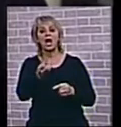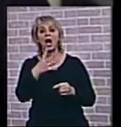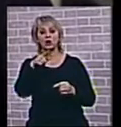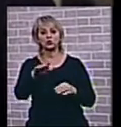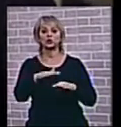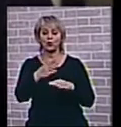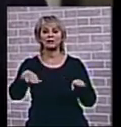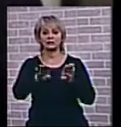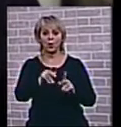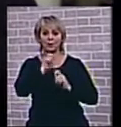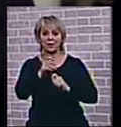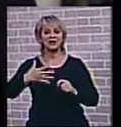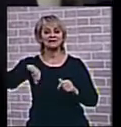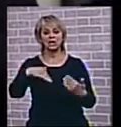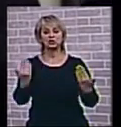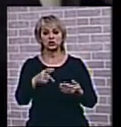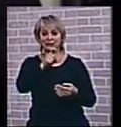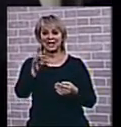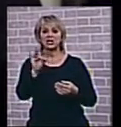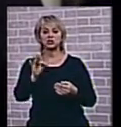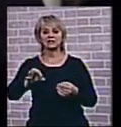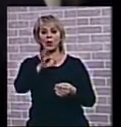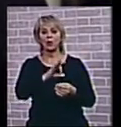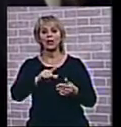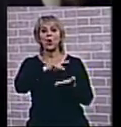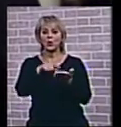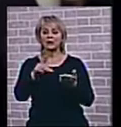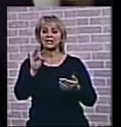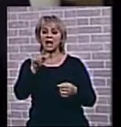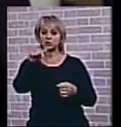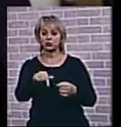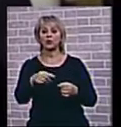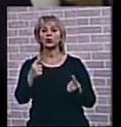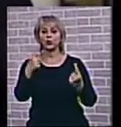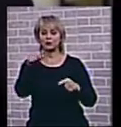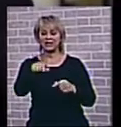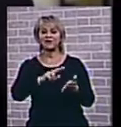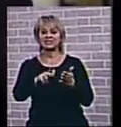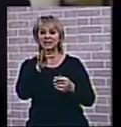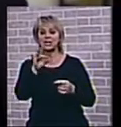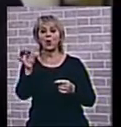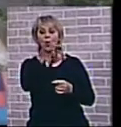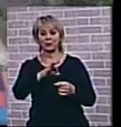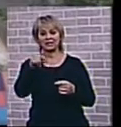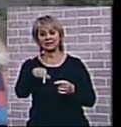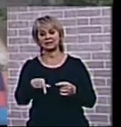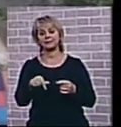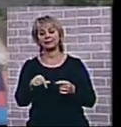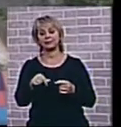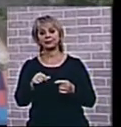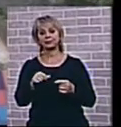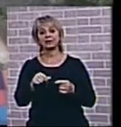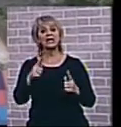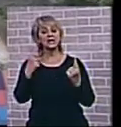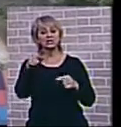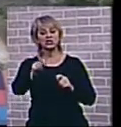хороший, добрый такой подарок всем жителям Ростовской области, городу Ростову, к юбилею, к 80-летию области.